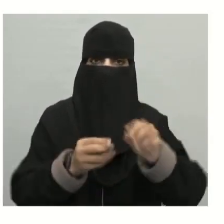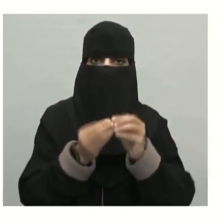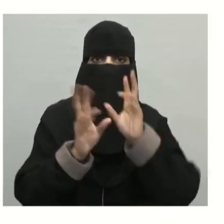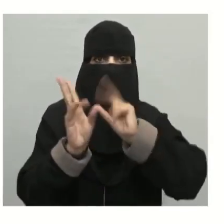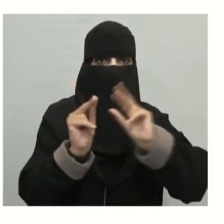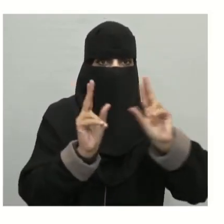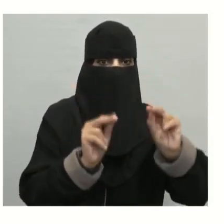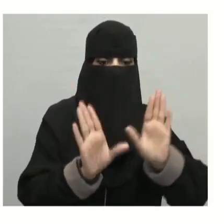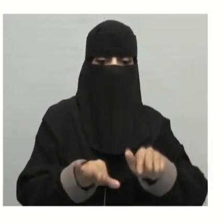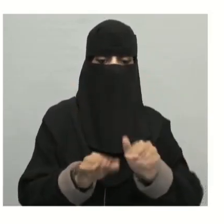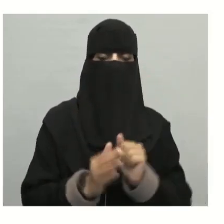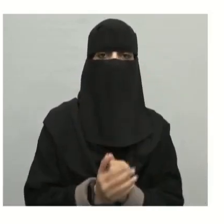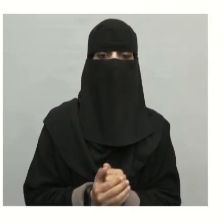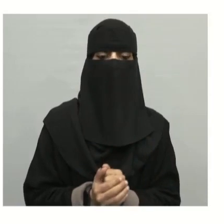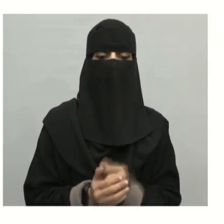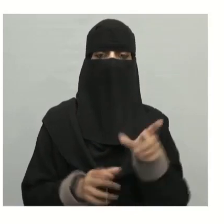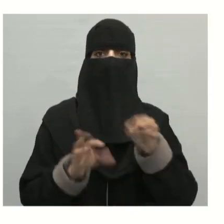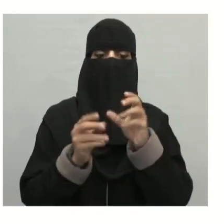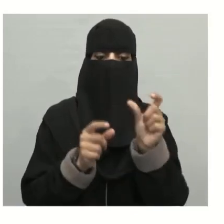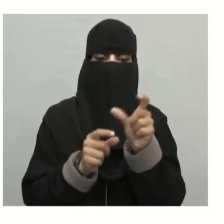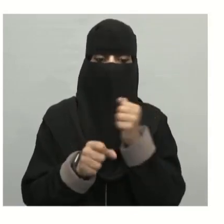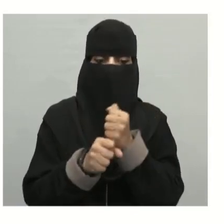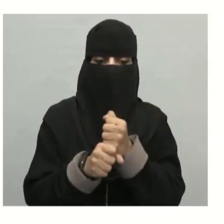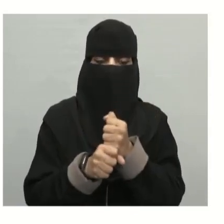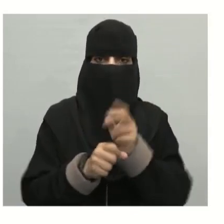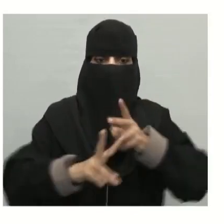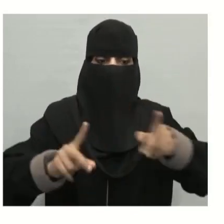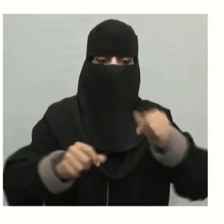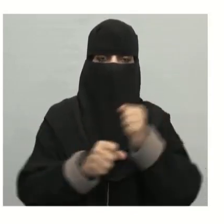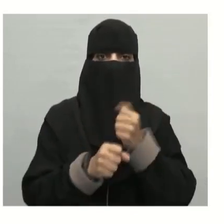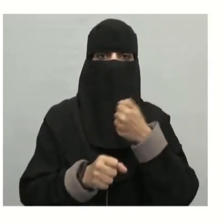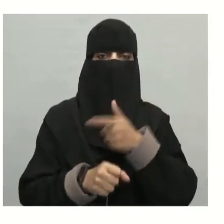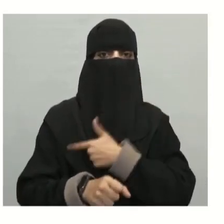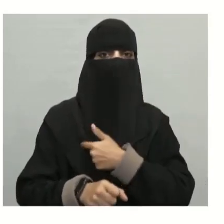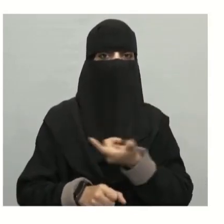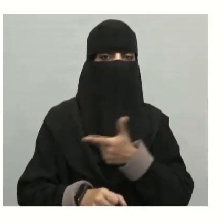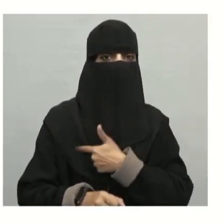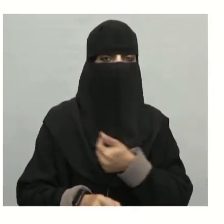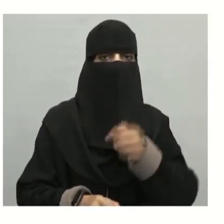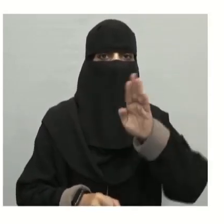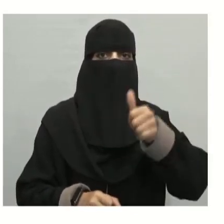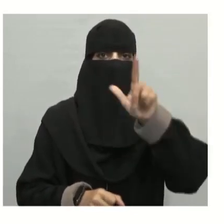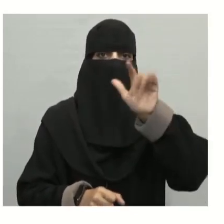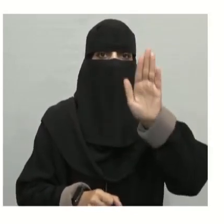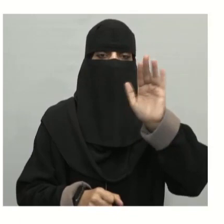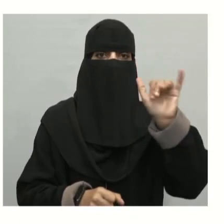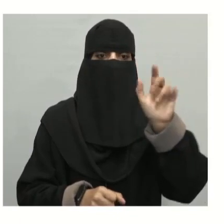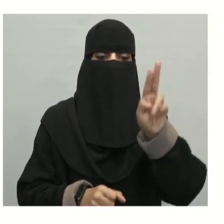نفسه وهناك معدن واحد بالوان مختلفه مثل الكالسيت